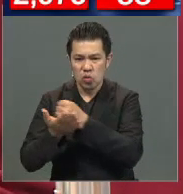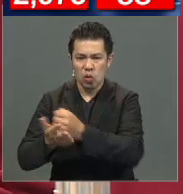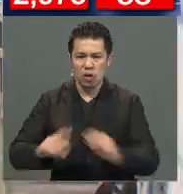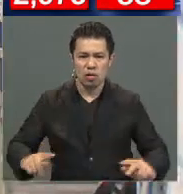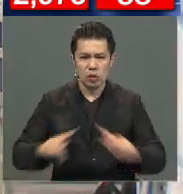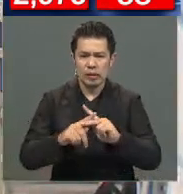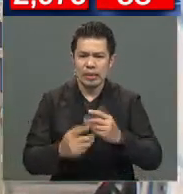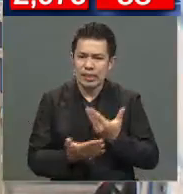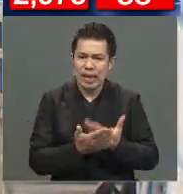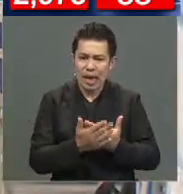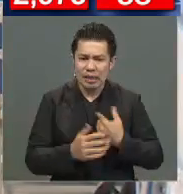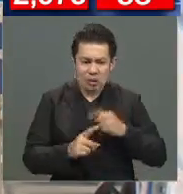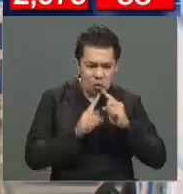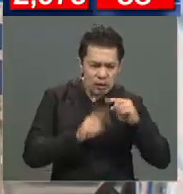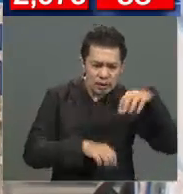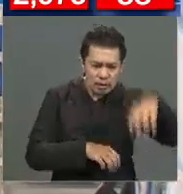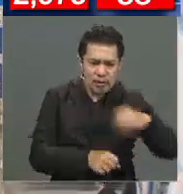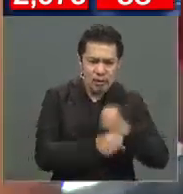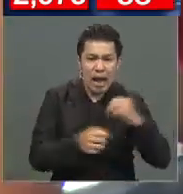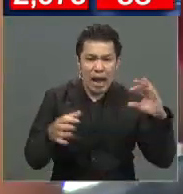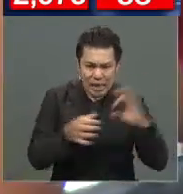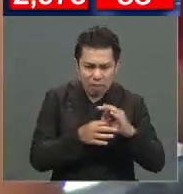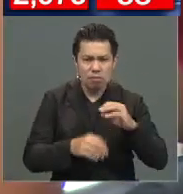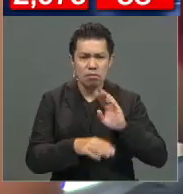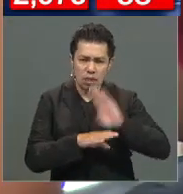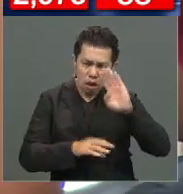การคลังจะเร่งหารือกับหน่วยงานที่เกี่ยวข้องรวมทั้งภาครั